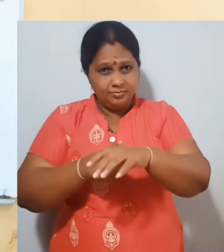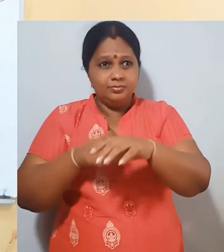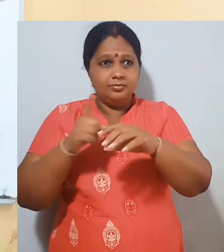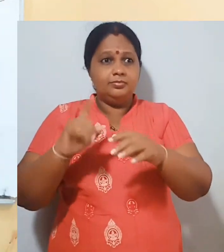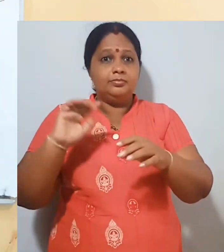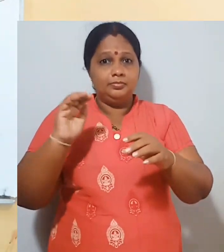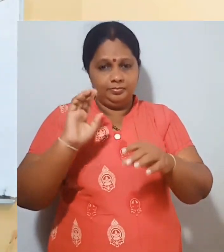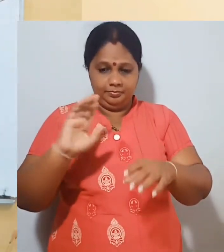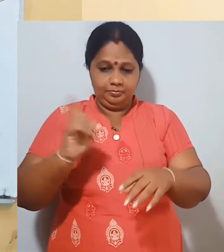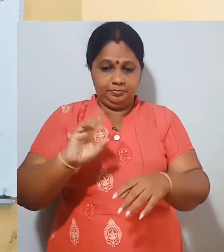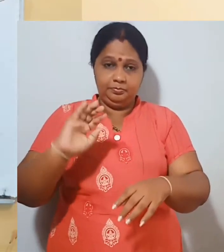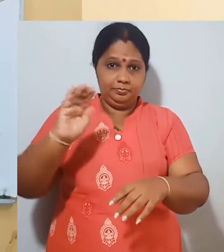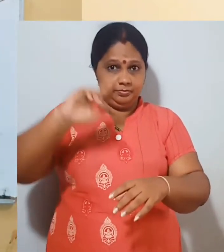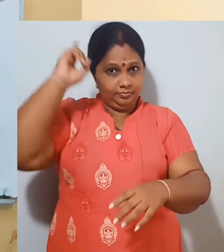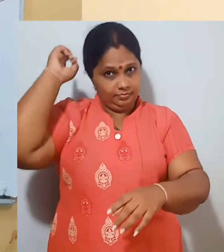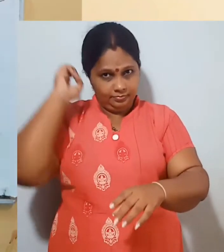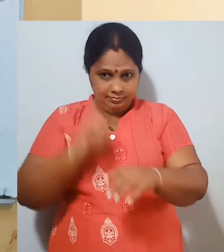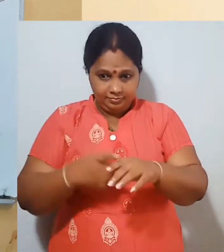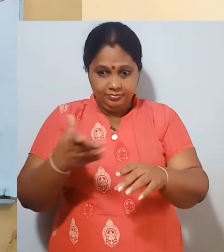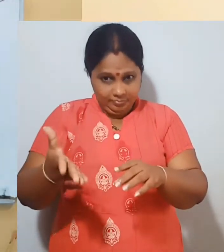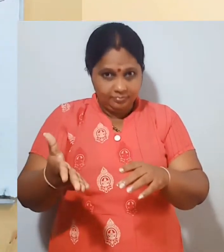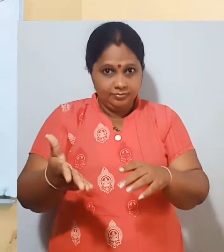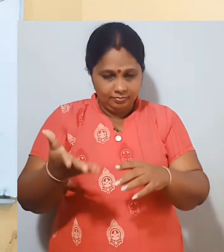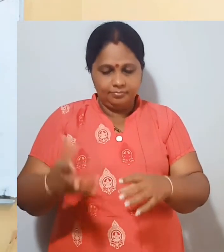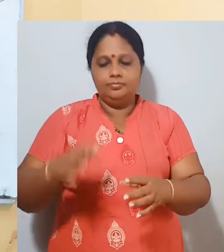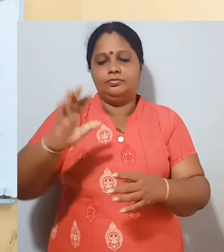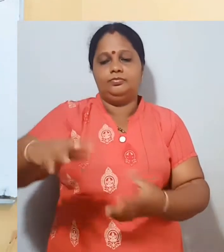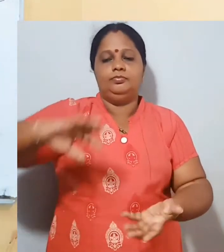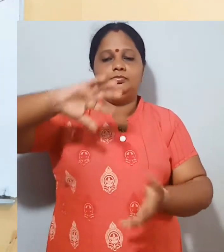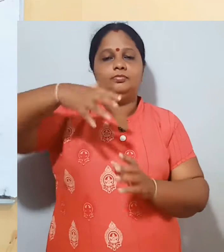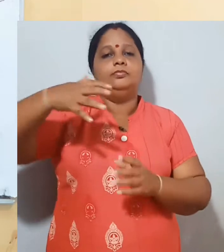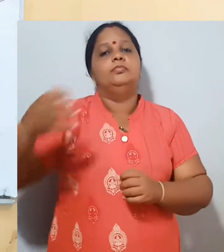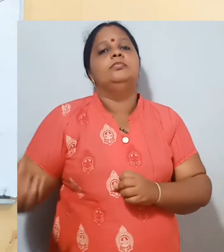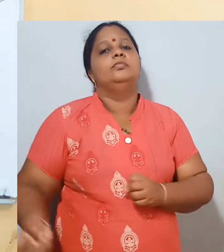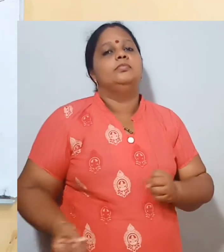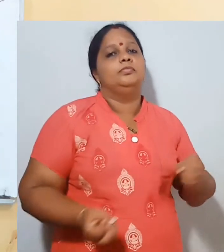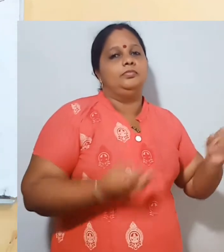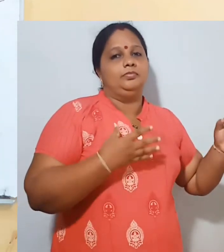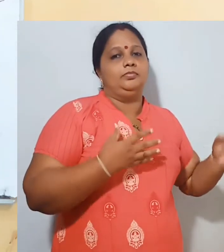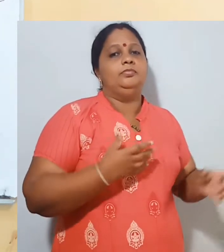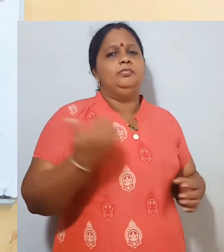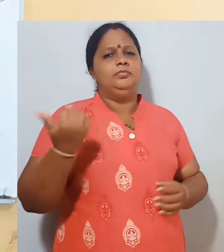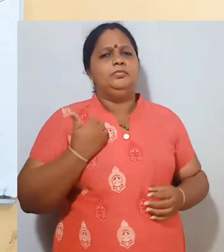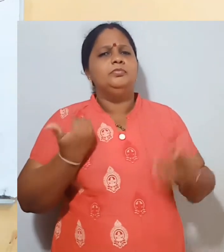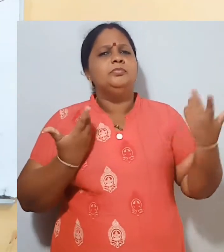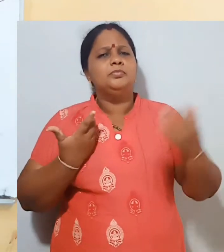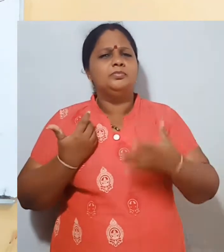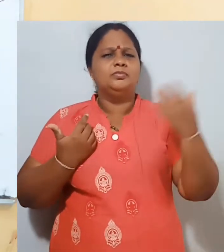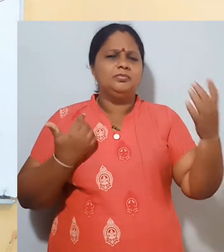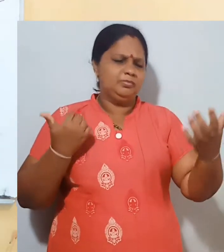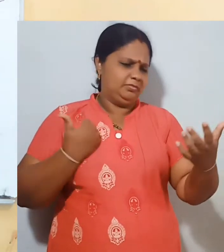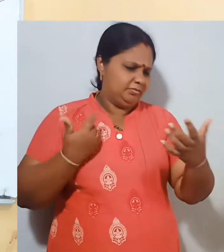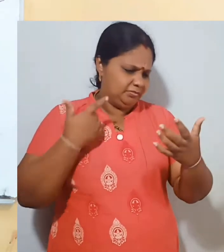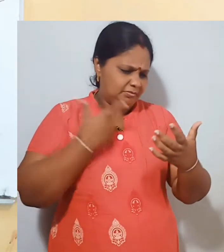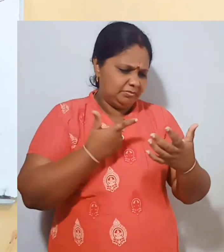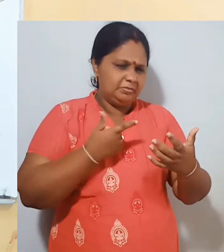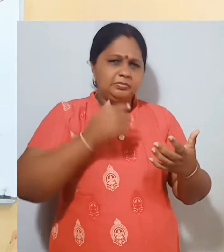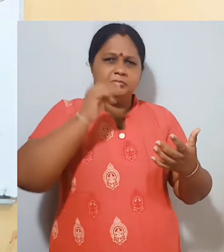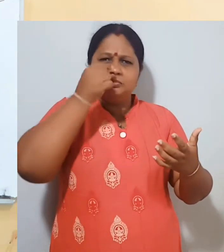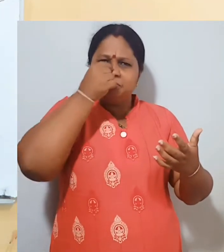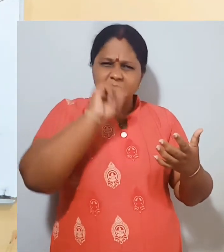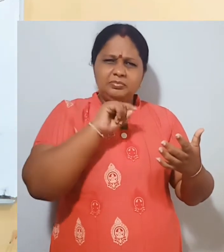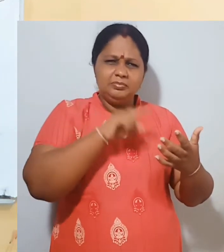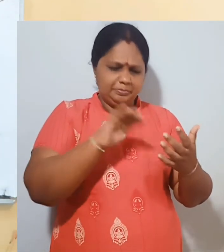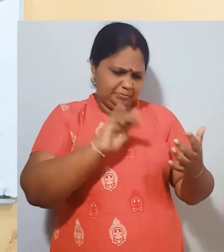அடித்து பாம்பையும் கொண்டு போனீங்கன்னா வசதியாக இருக்கு. ஏனென்னா பாம்பை வச்சு கொண்டு இது நச்சு பாம்பா நச்சு பாம்பு இல்லையான்னு சில